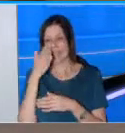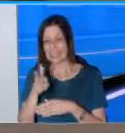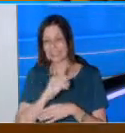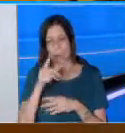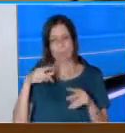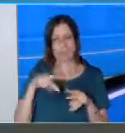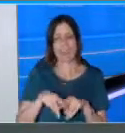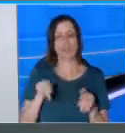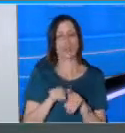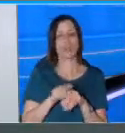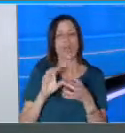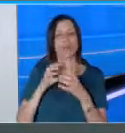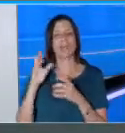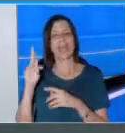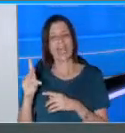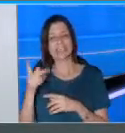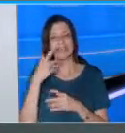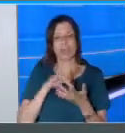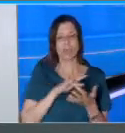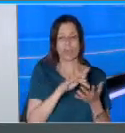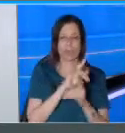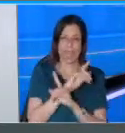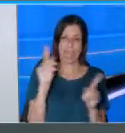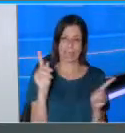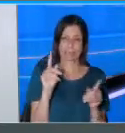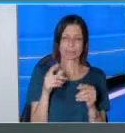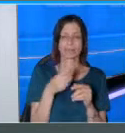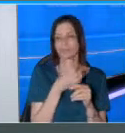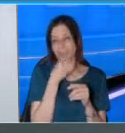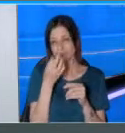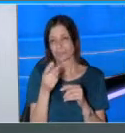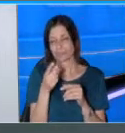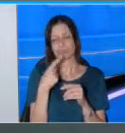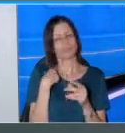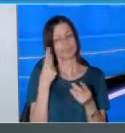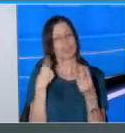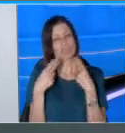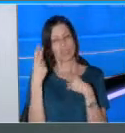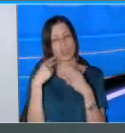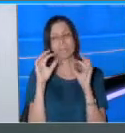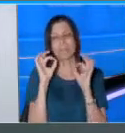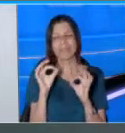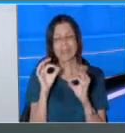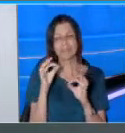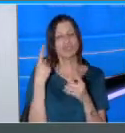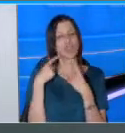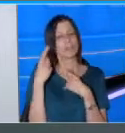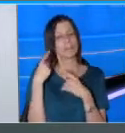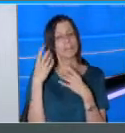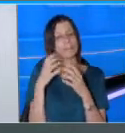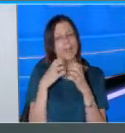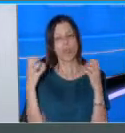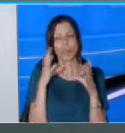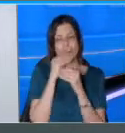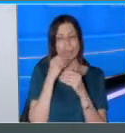כמו שקרה בכפר קאסם, במקומות אחרים. כן, תראי, במשך שנים זה אבא, אבל תראי, אם נחזור רגע, במשך באמת שנים ארוכות, מדברים